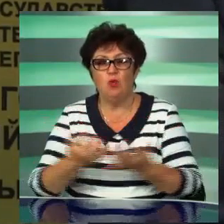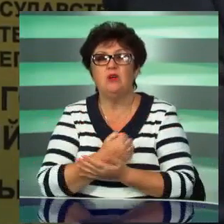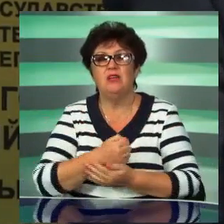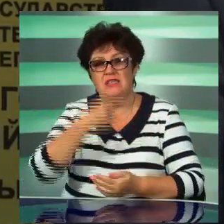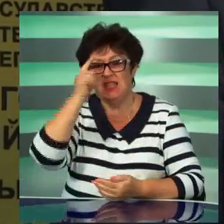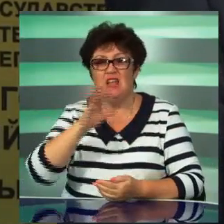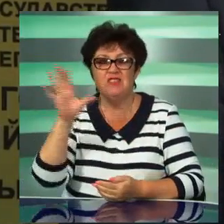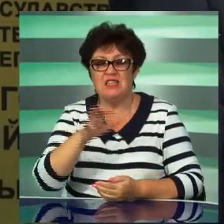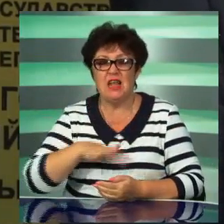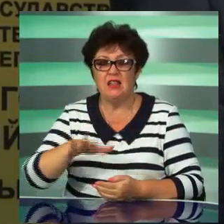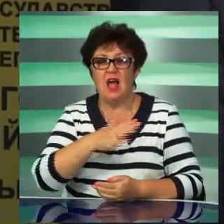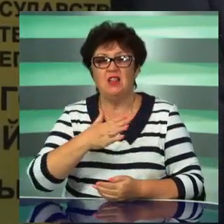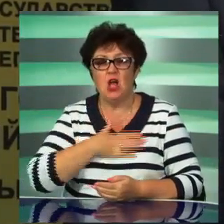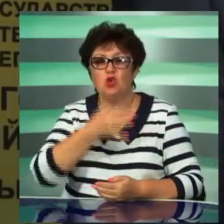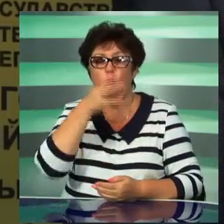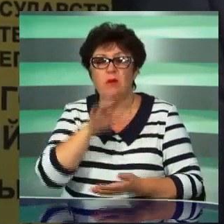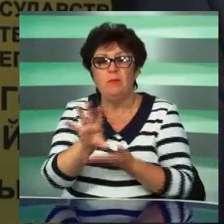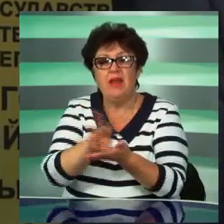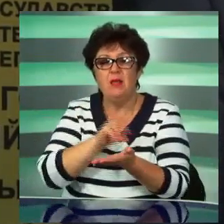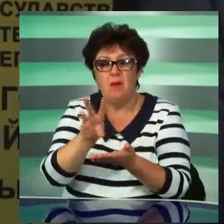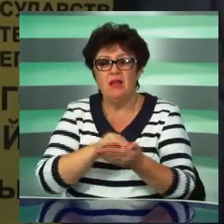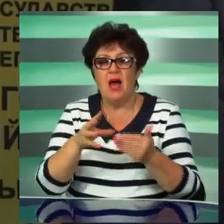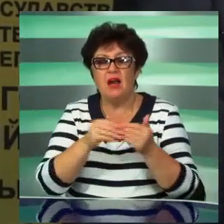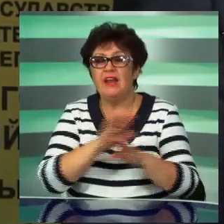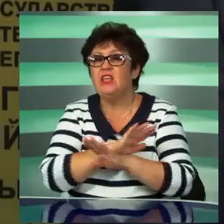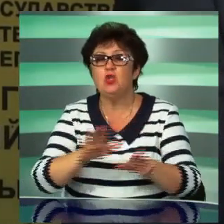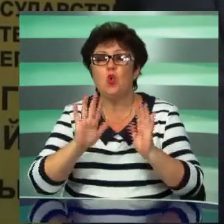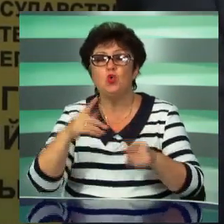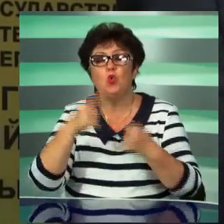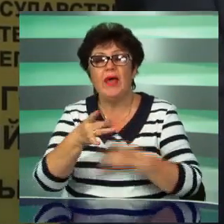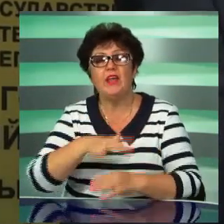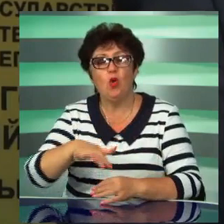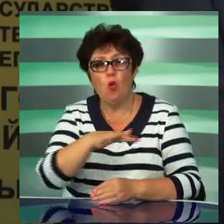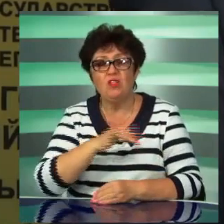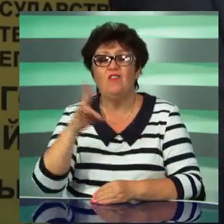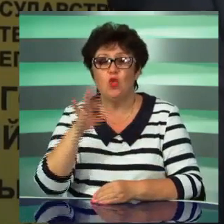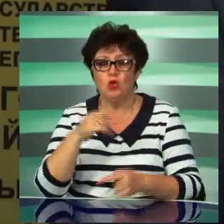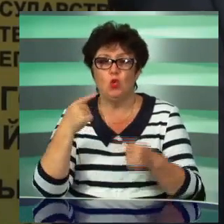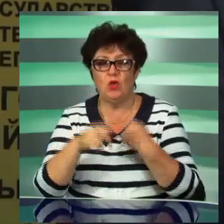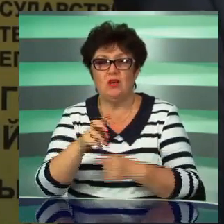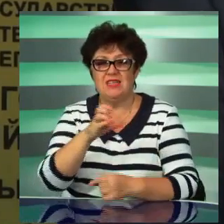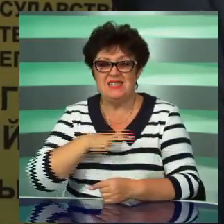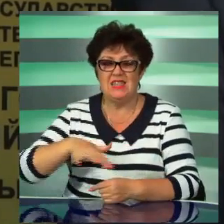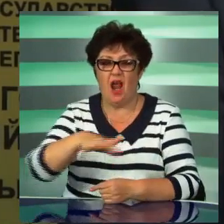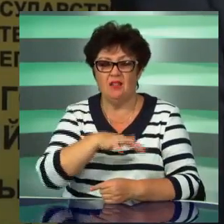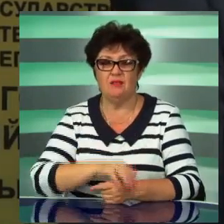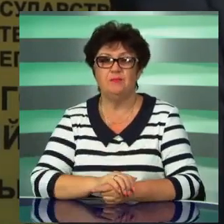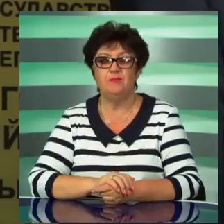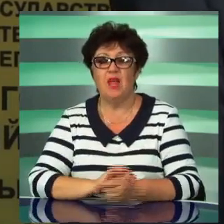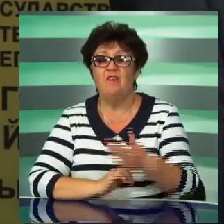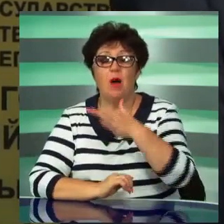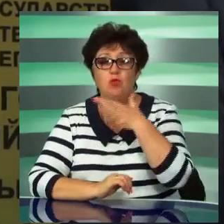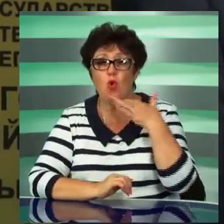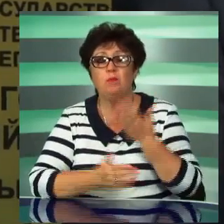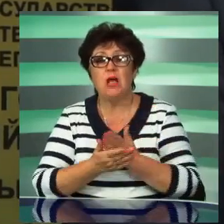страна. А наш опыт перенимают аграрии не только из других регионов, но и из других стран. Во многом